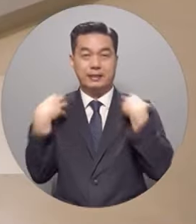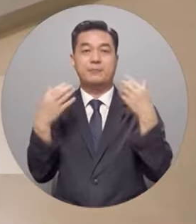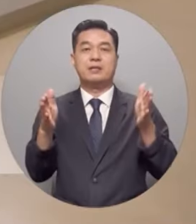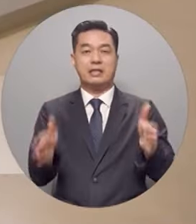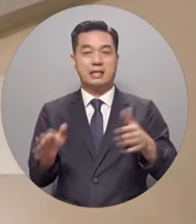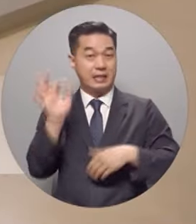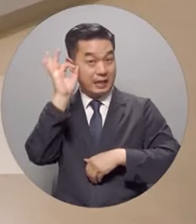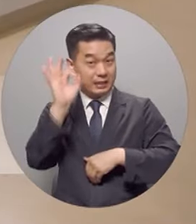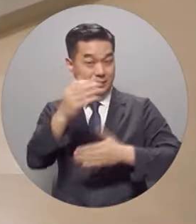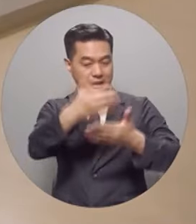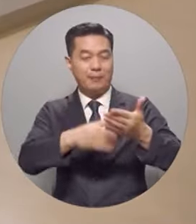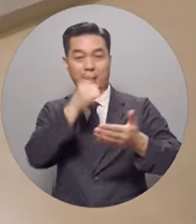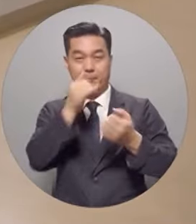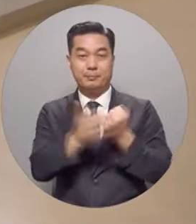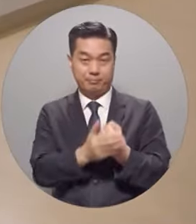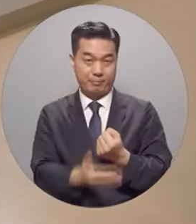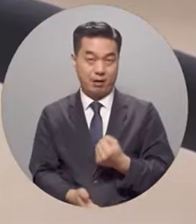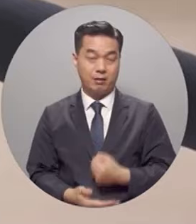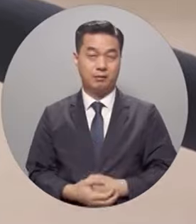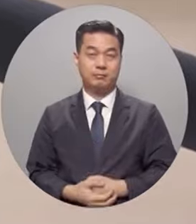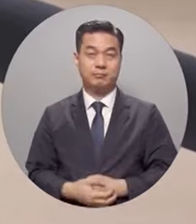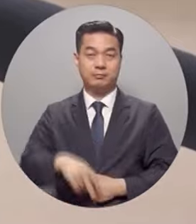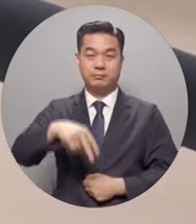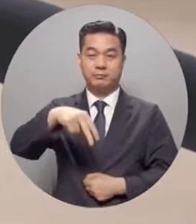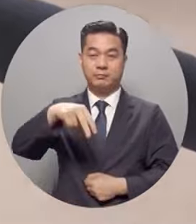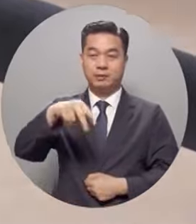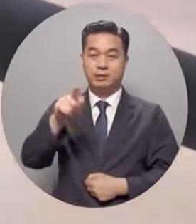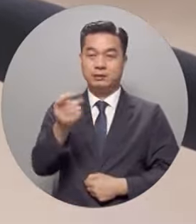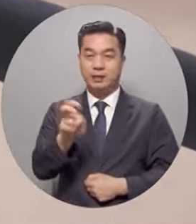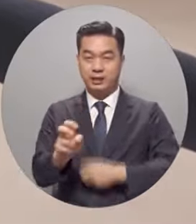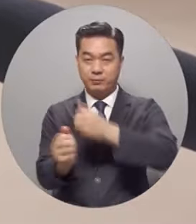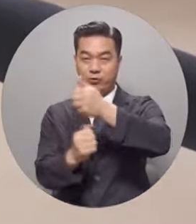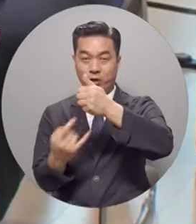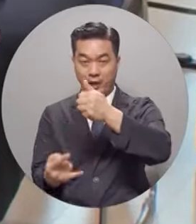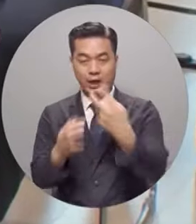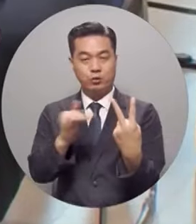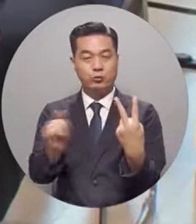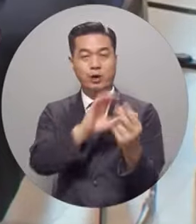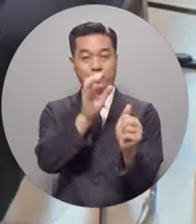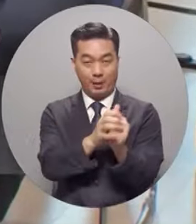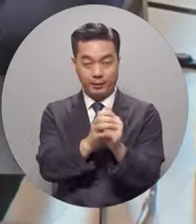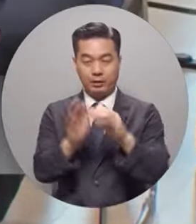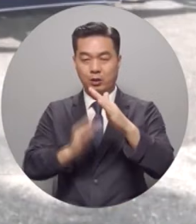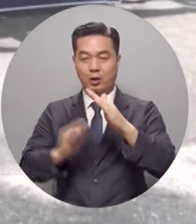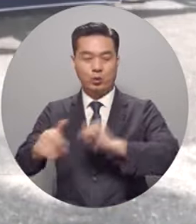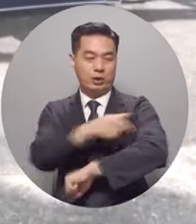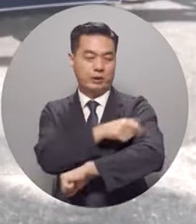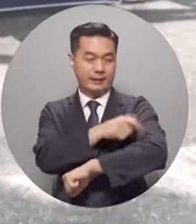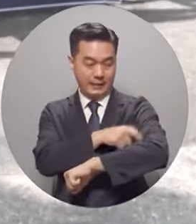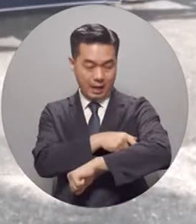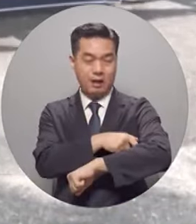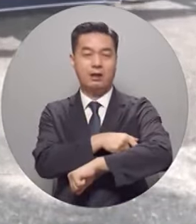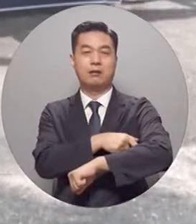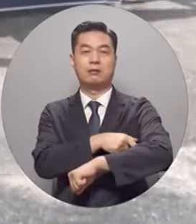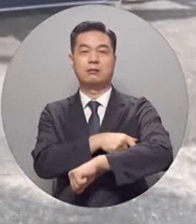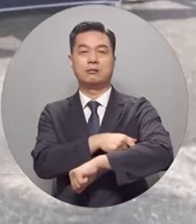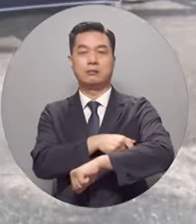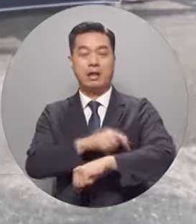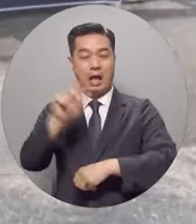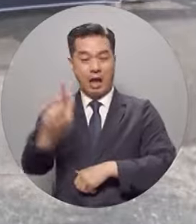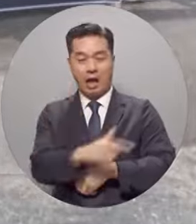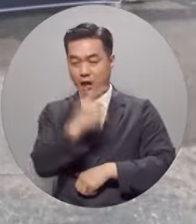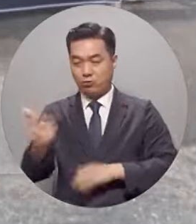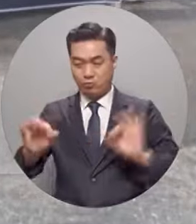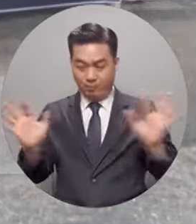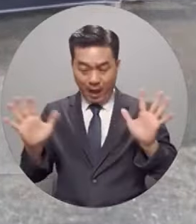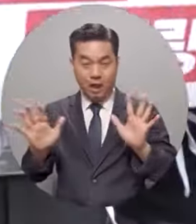열흘 이상 남아 있습니다. 상임위원 2명의 임명부터 공영방송 이사진 교체까지 하루 사이에 일사천리로